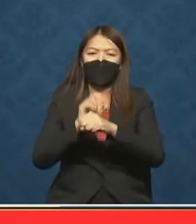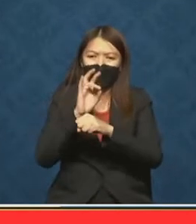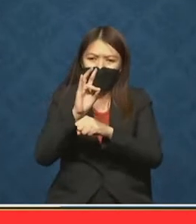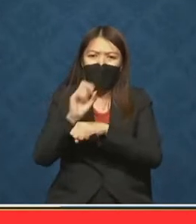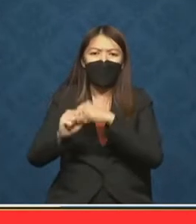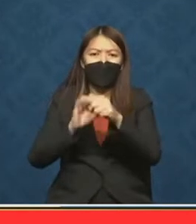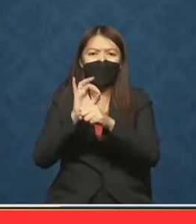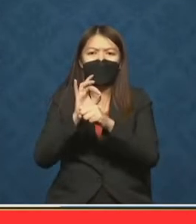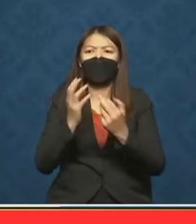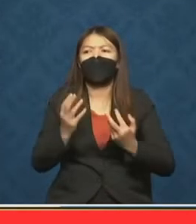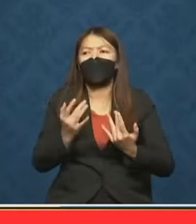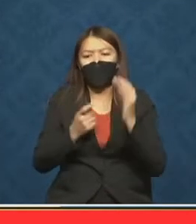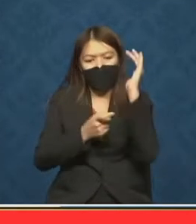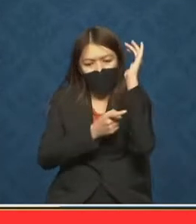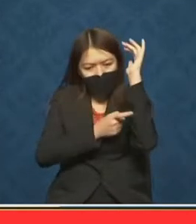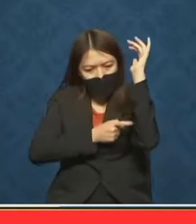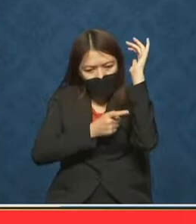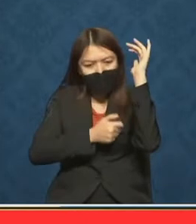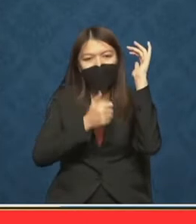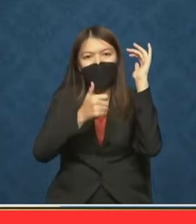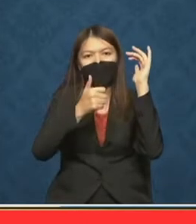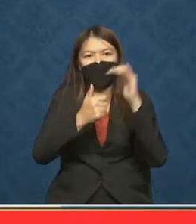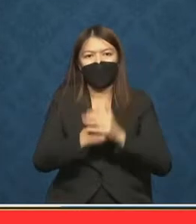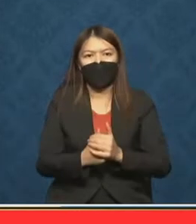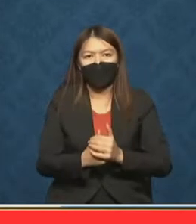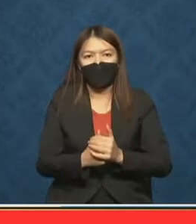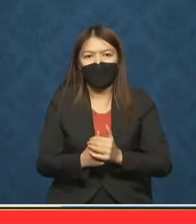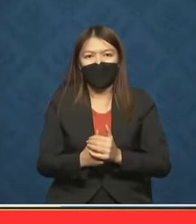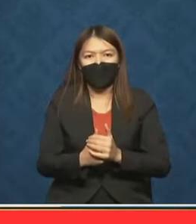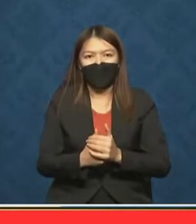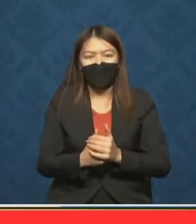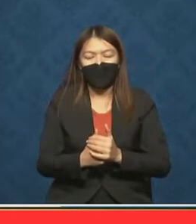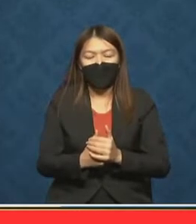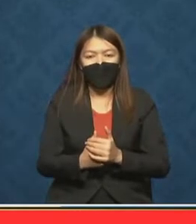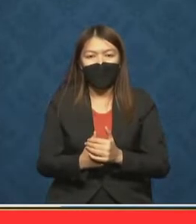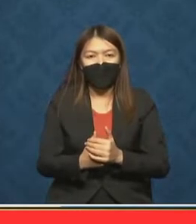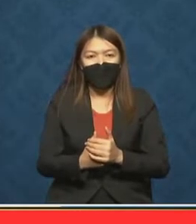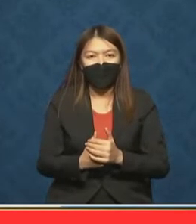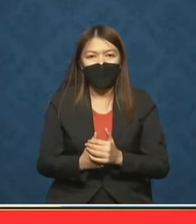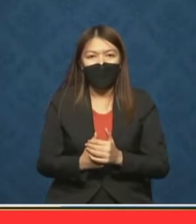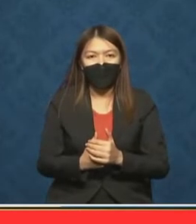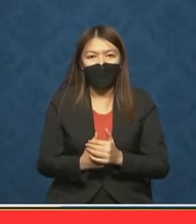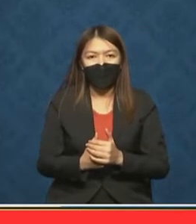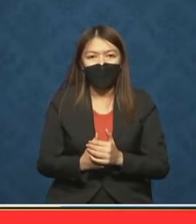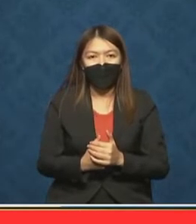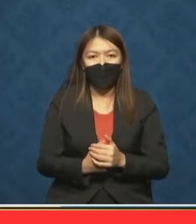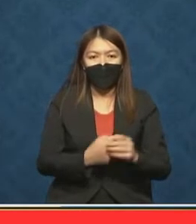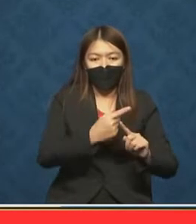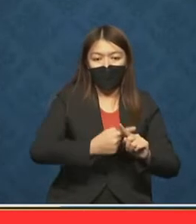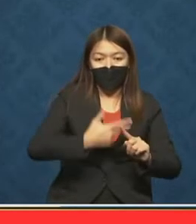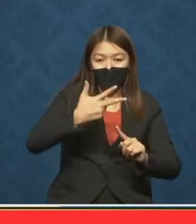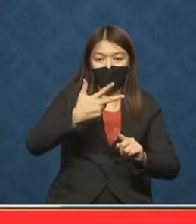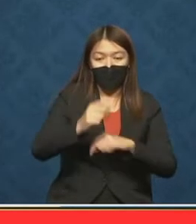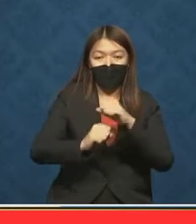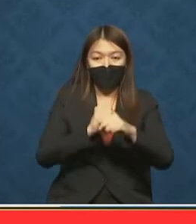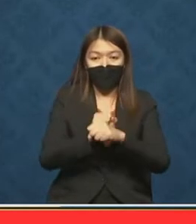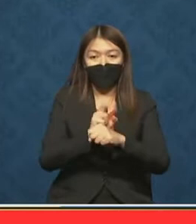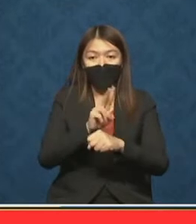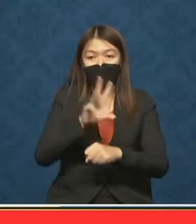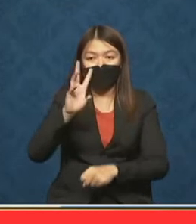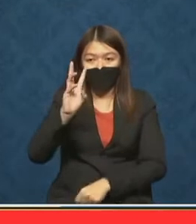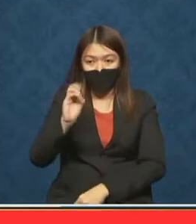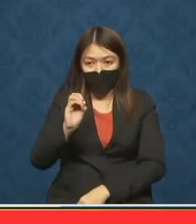ปีกว่าจากีตยางได้นะคะต่อมาค่ะ เมื่อวันที่ เมื่อเดือนมีนาคมปี 2,56